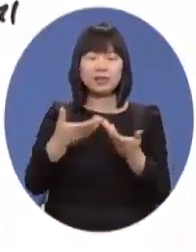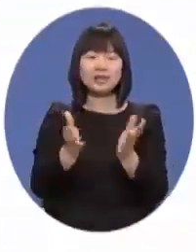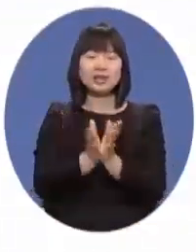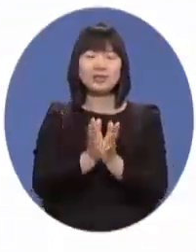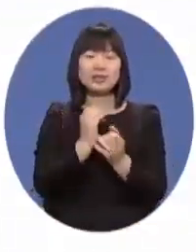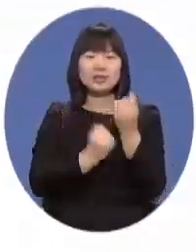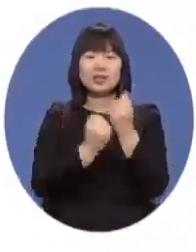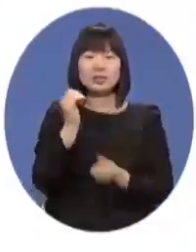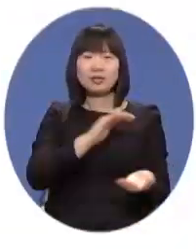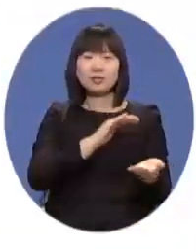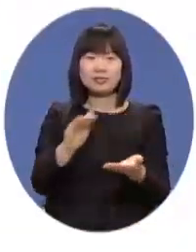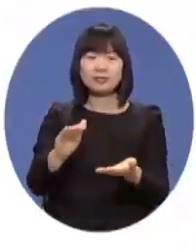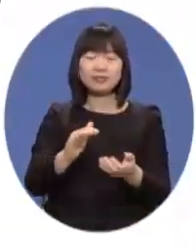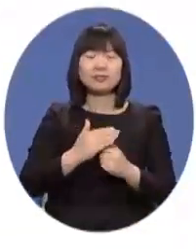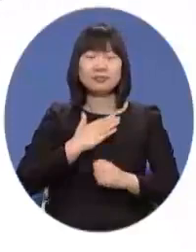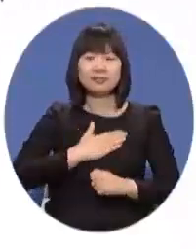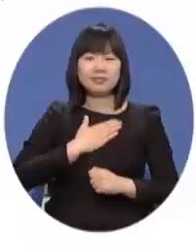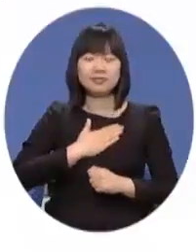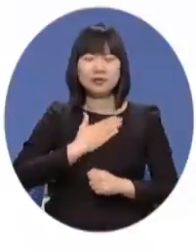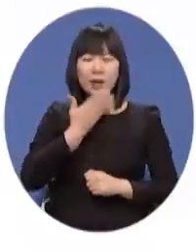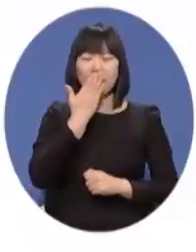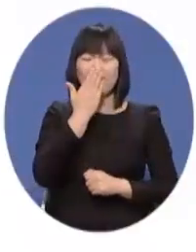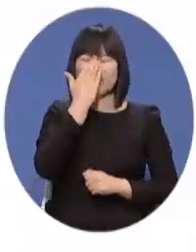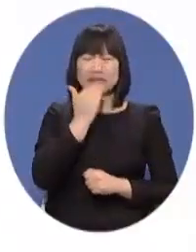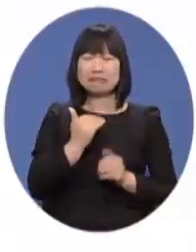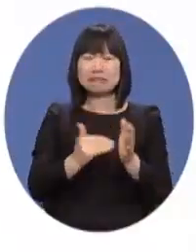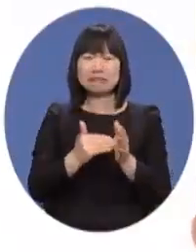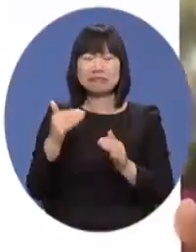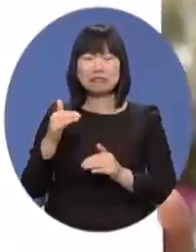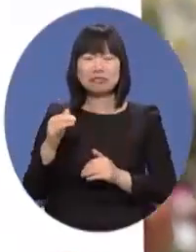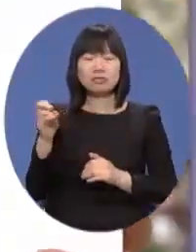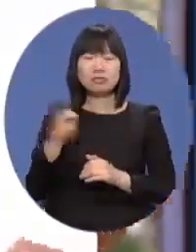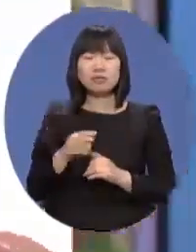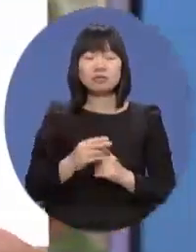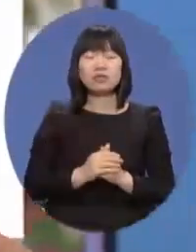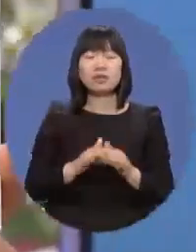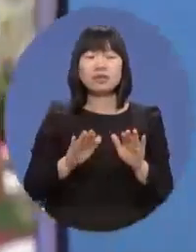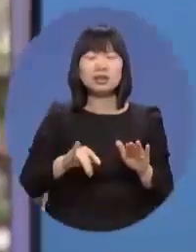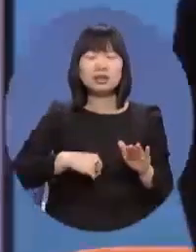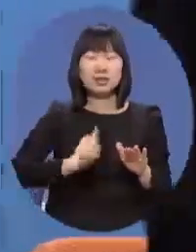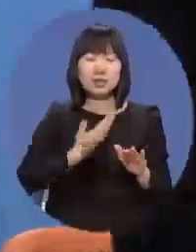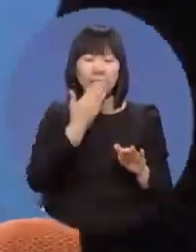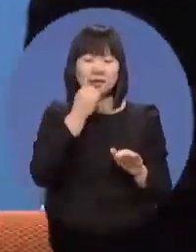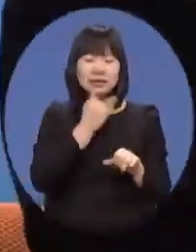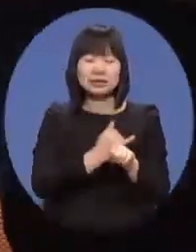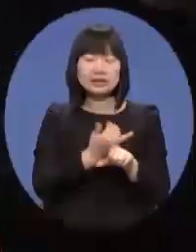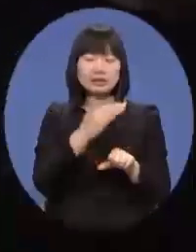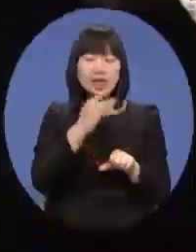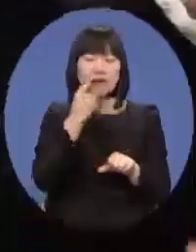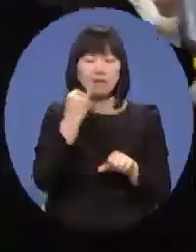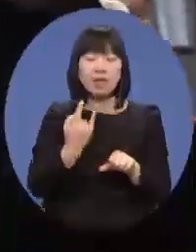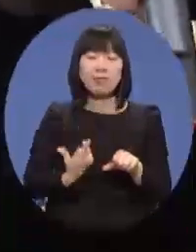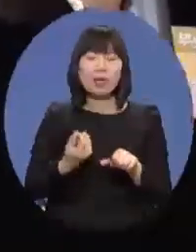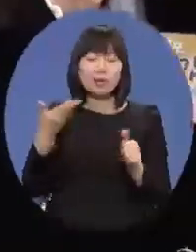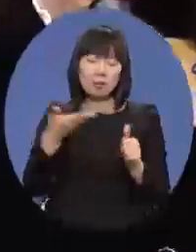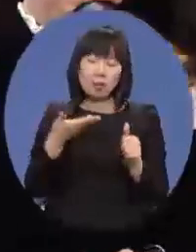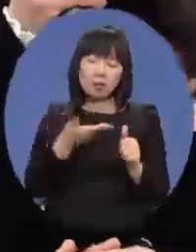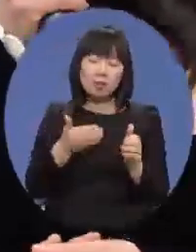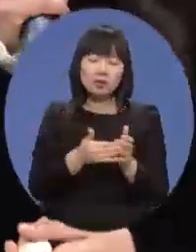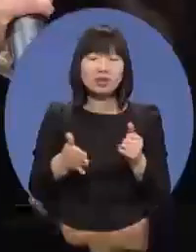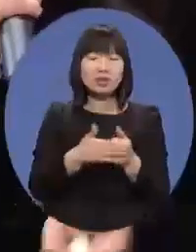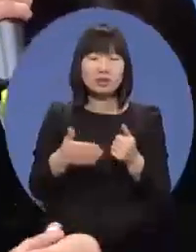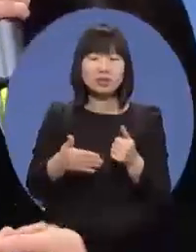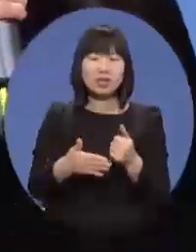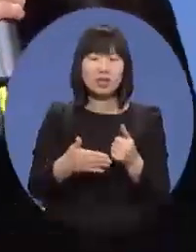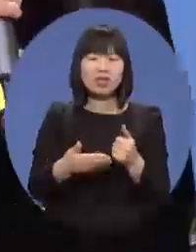부탁드리겠습니다. 먹기는 싫은데 네, 먹기 싫고 이제 스스로 먹을 수 있는데 엄마가 좀 빨리 먹이려고